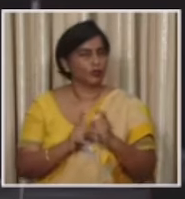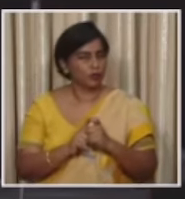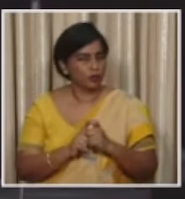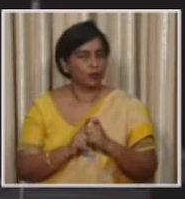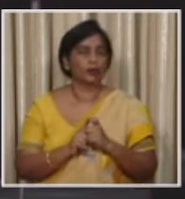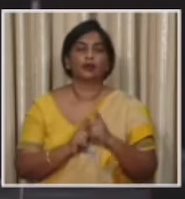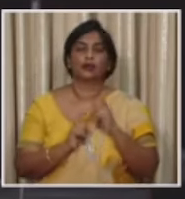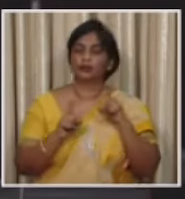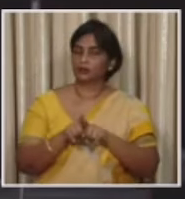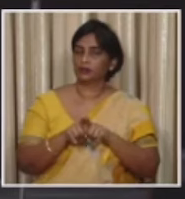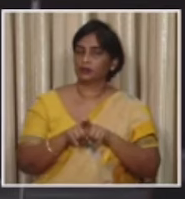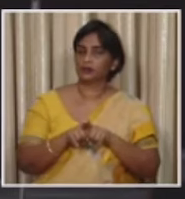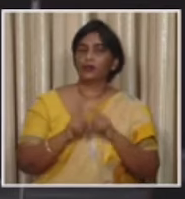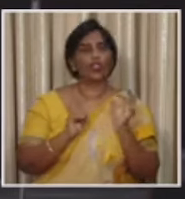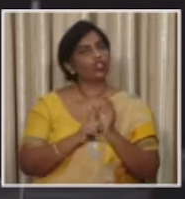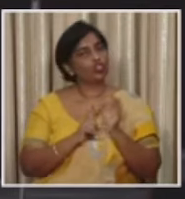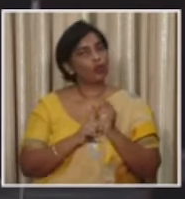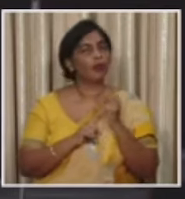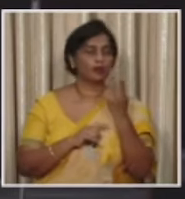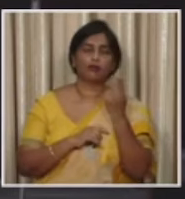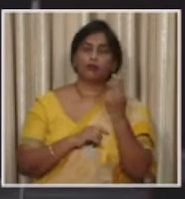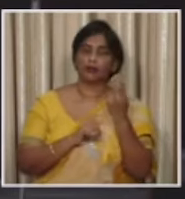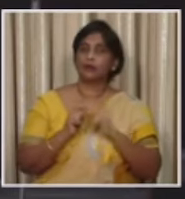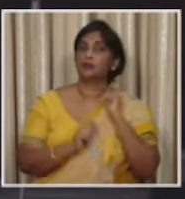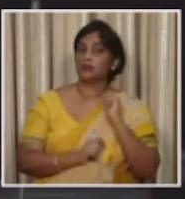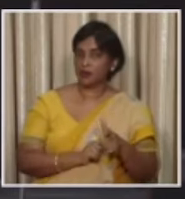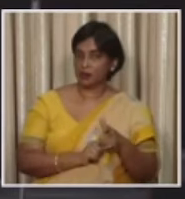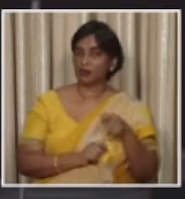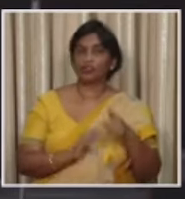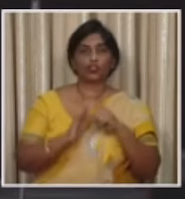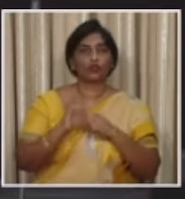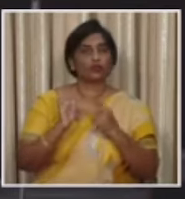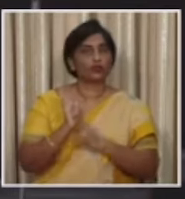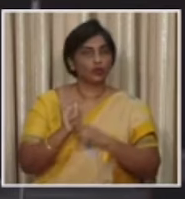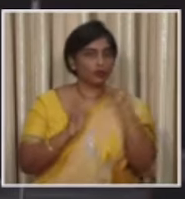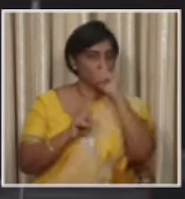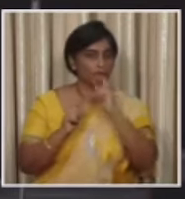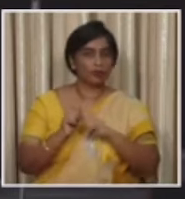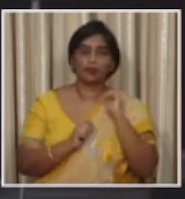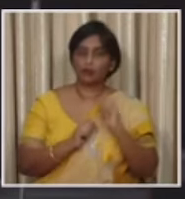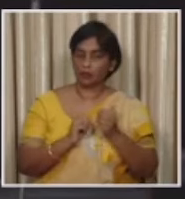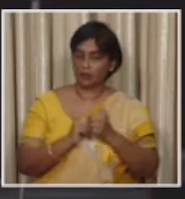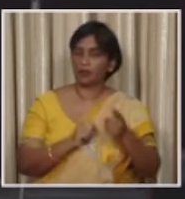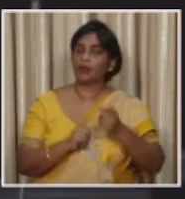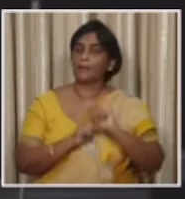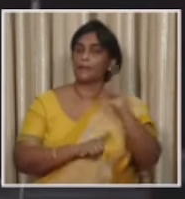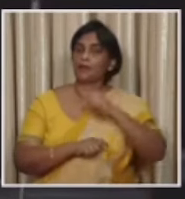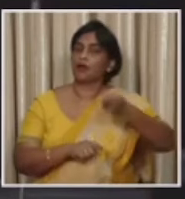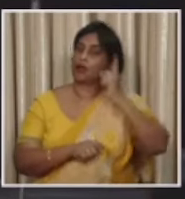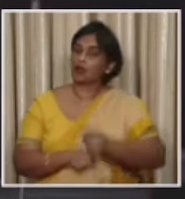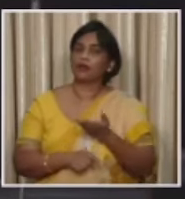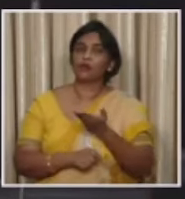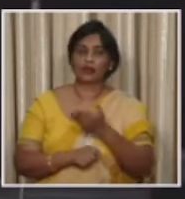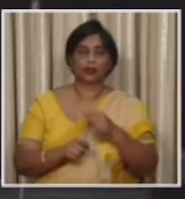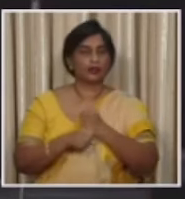සහ දුප්පත් කියන කාණ්ඩ සඳහා ගෙවීමත් මේ ජූනි මාසයට අදාළ ගෙවීම සිදු කරන්න අපි පාර්ලිමේන්තුවේ අනුමැතිය